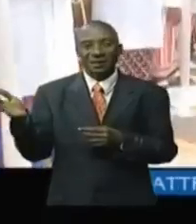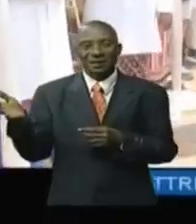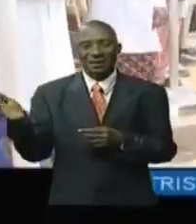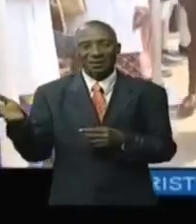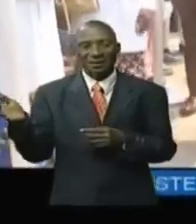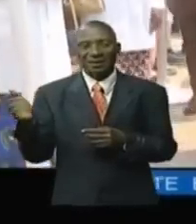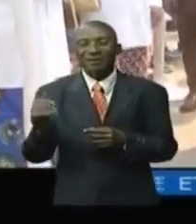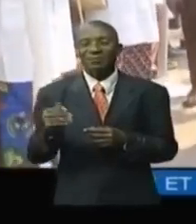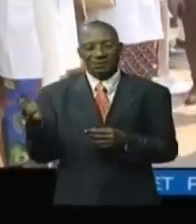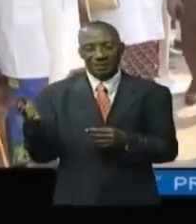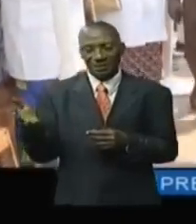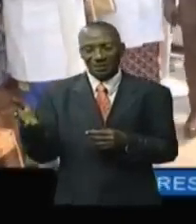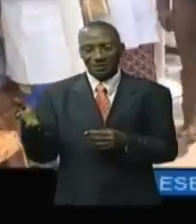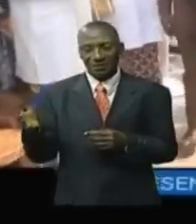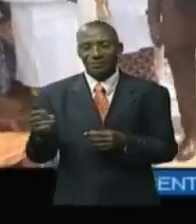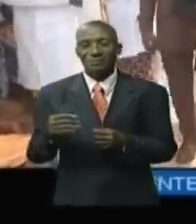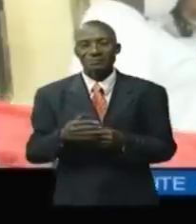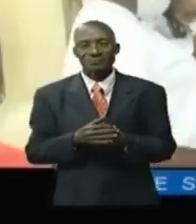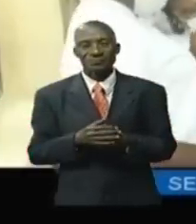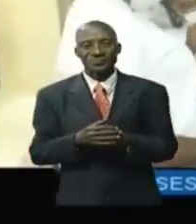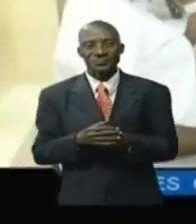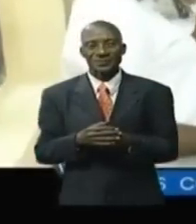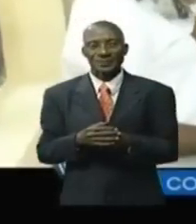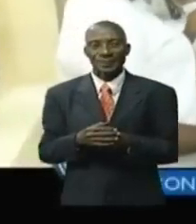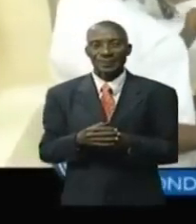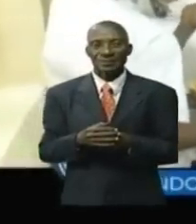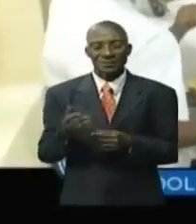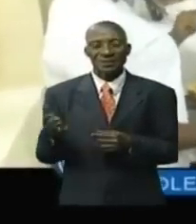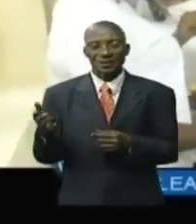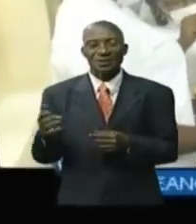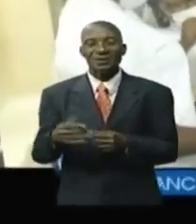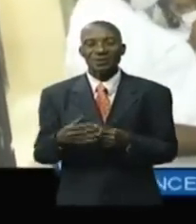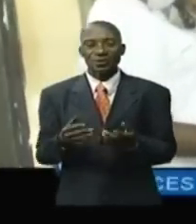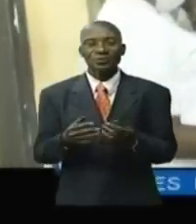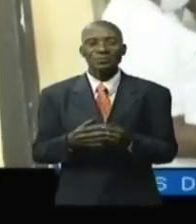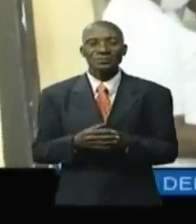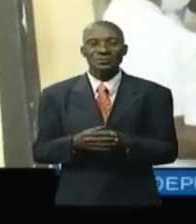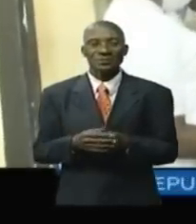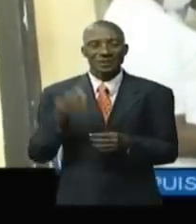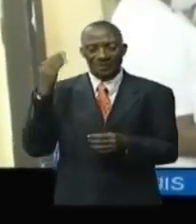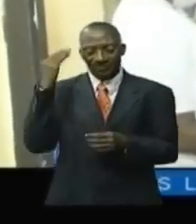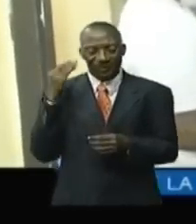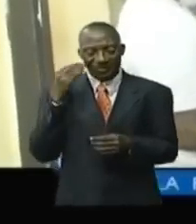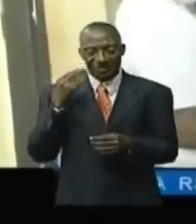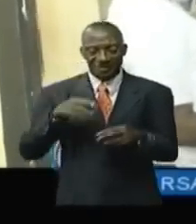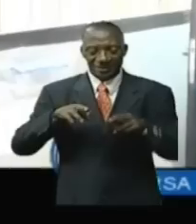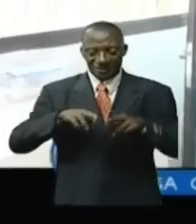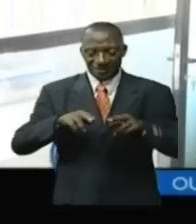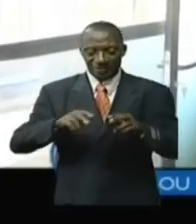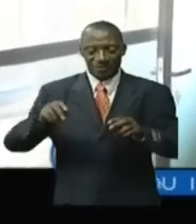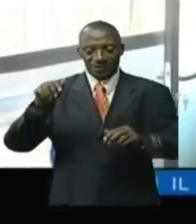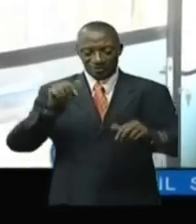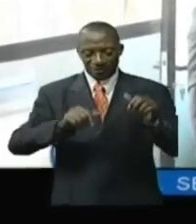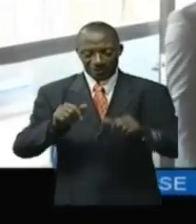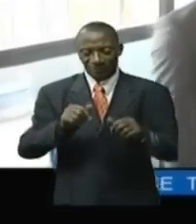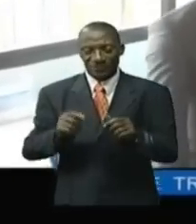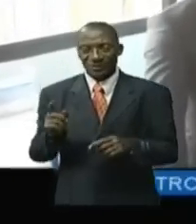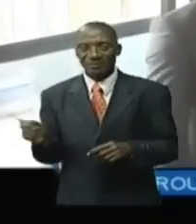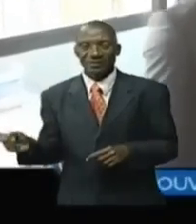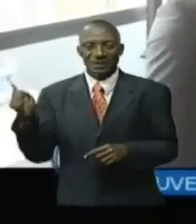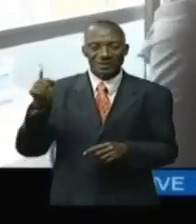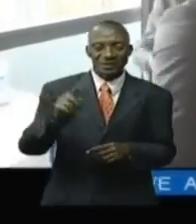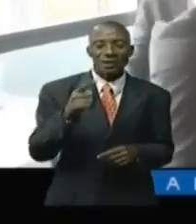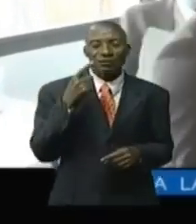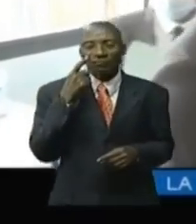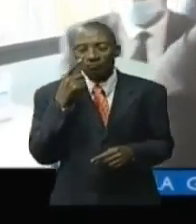Maître José Mpanda Kabangu, qui a procédé à l'inauguration de ce laboratoire le dimanche 19 juin, date qui coïncide à